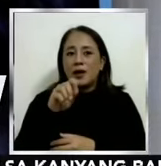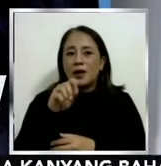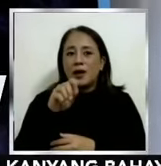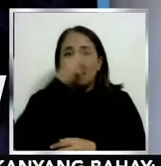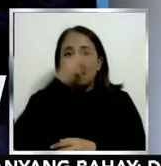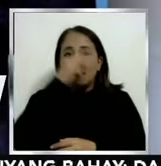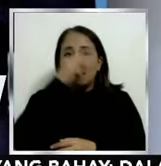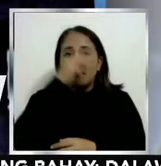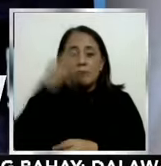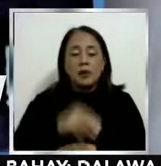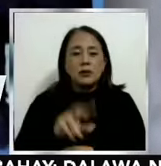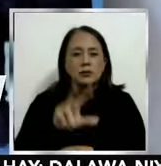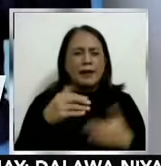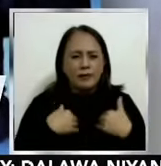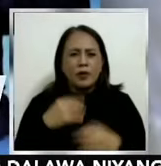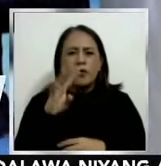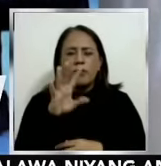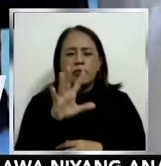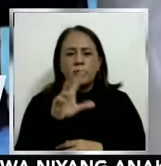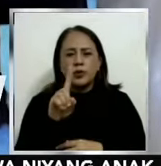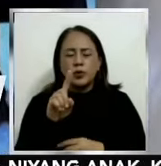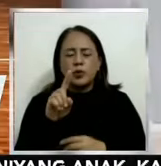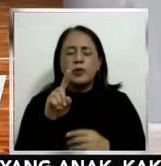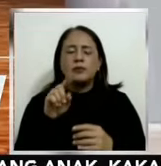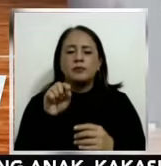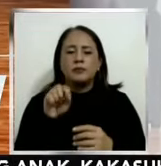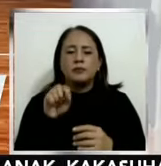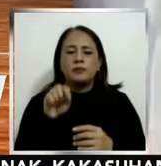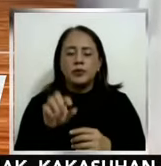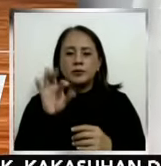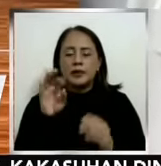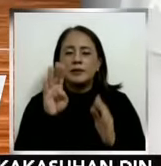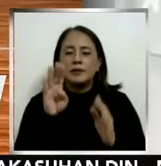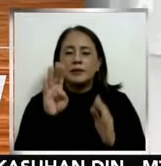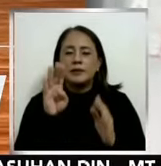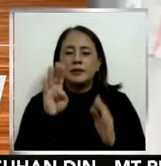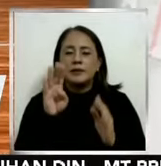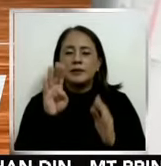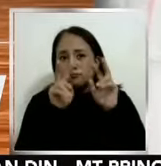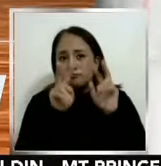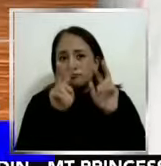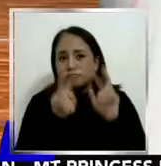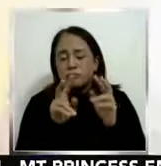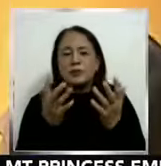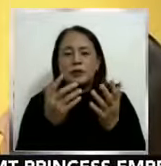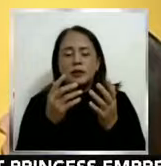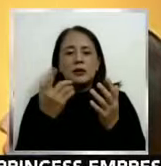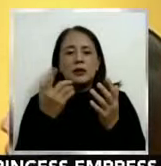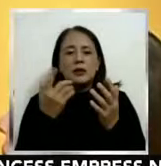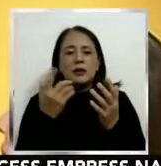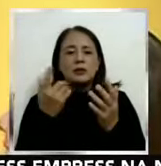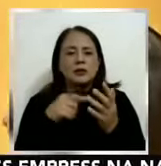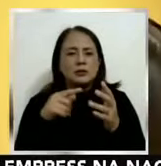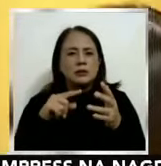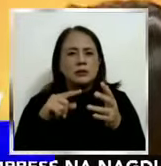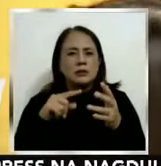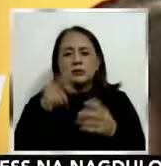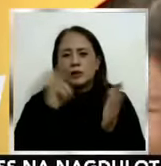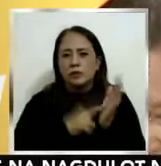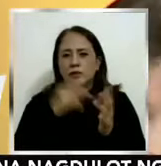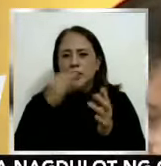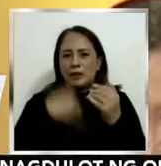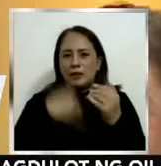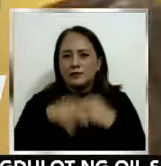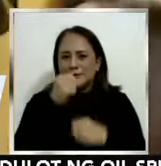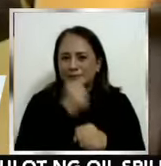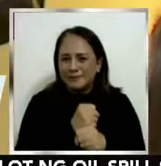silang 31.96 billion streams, doble ng record nila last year. The right time